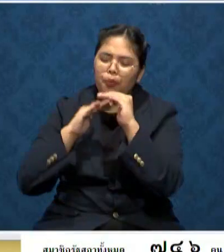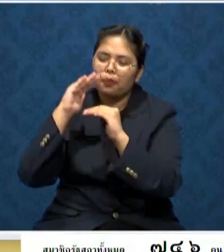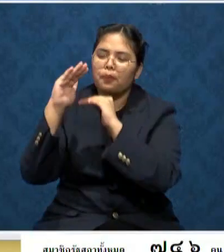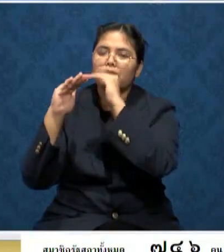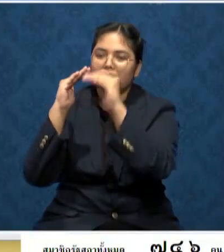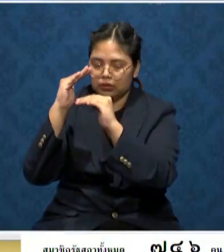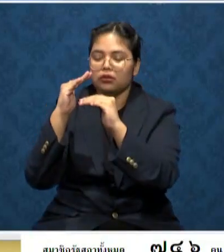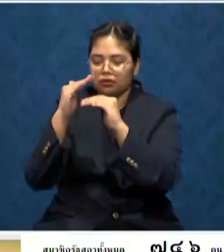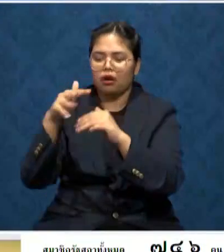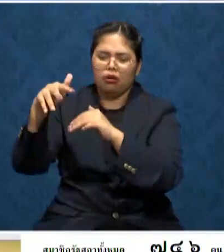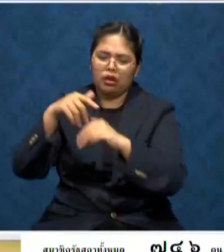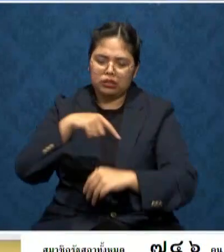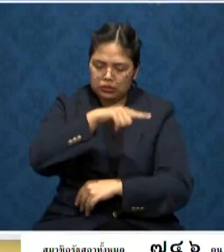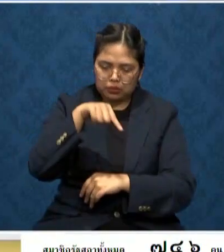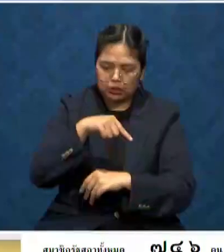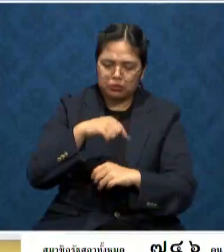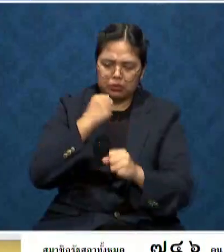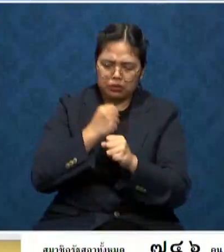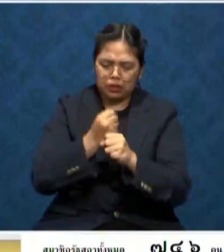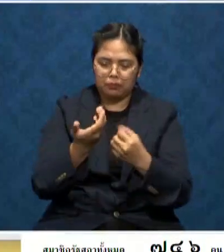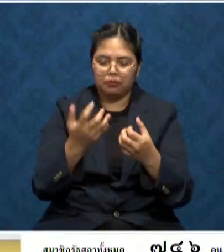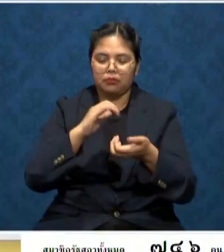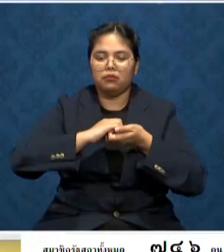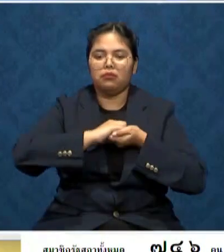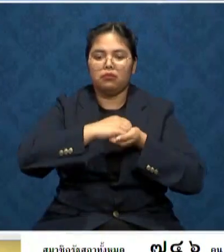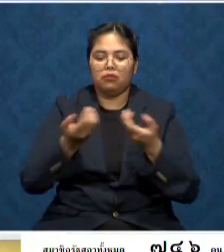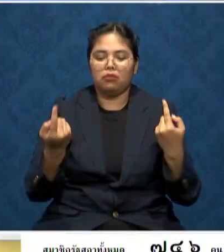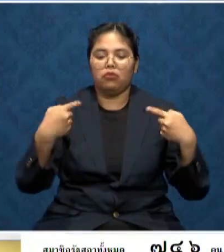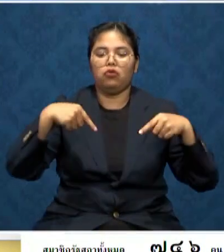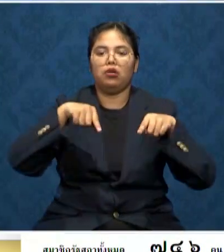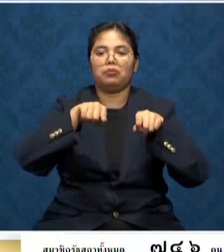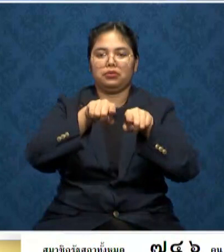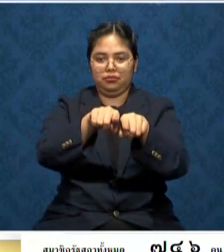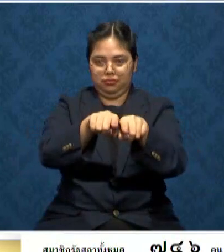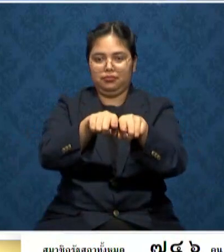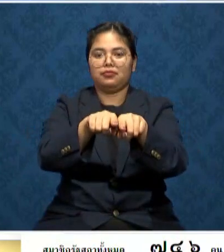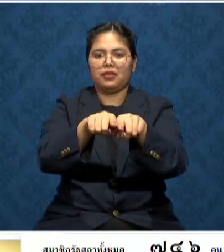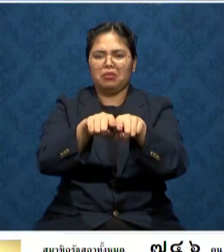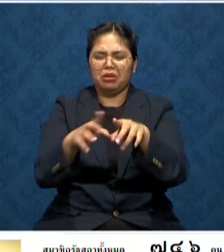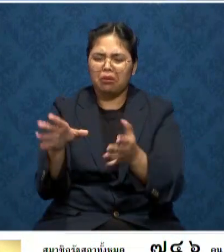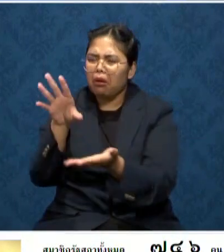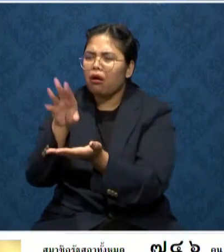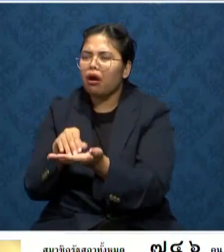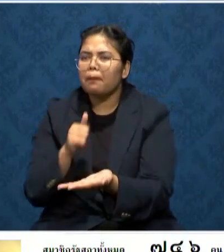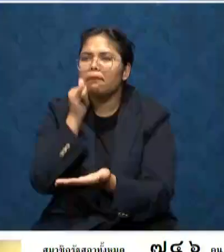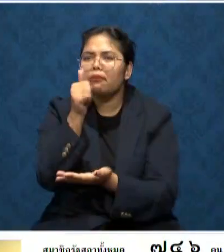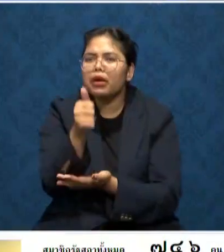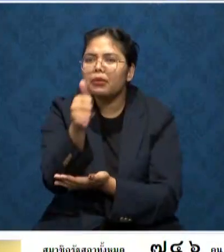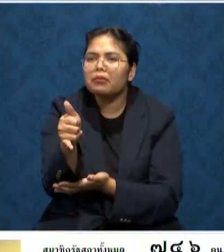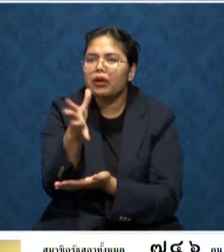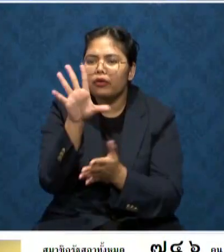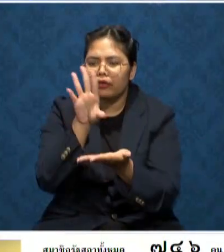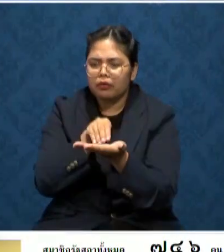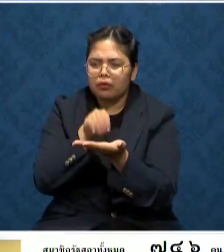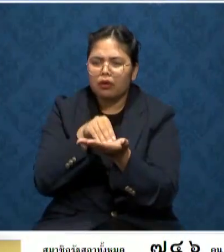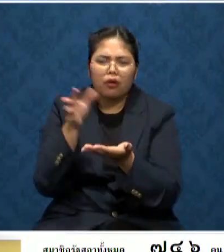าสมาร่วมขบเคลื่อนประเทศไม่ไร้มองเป็ไฟตรงข้ามหรอไม่ใช่เพีงแค่เป็ลัฟงความเหนประชาชนโดยทวไปเท่านั้นครั